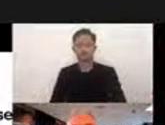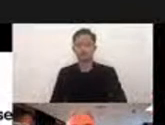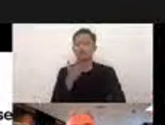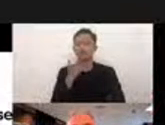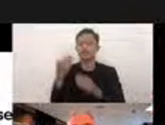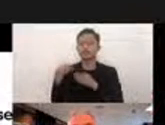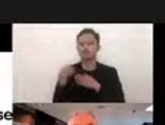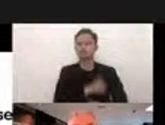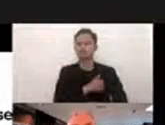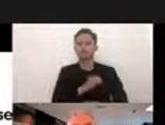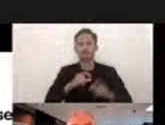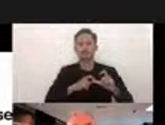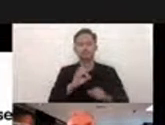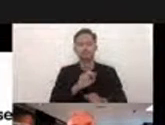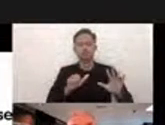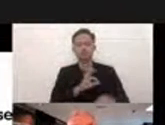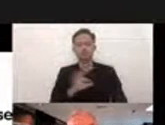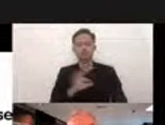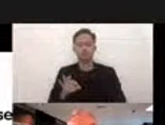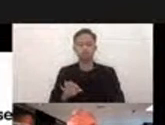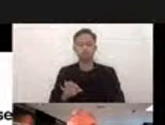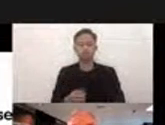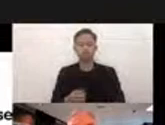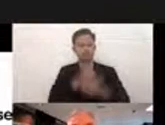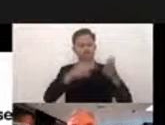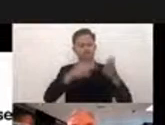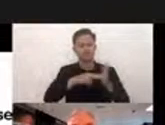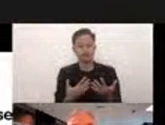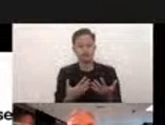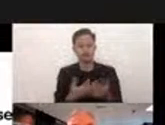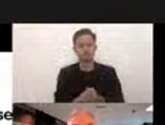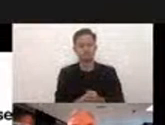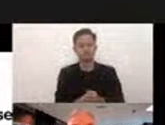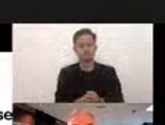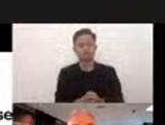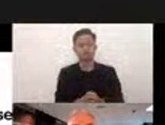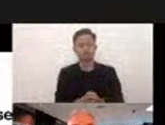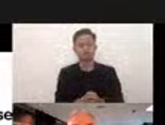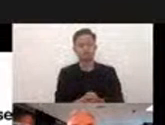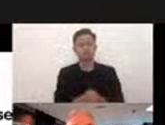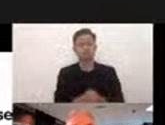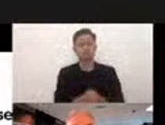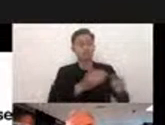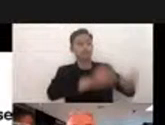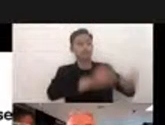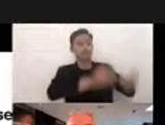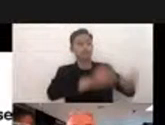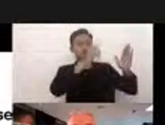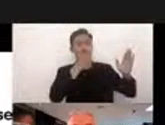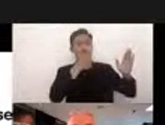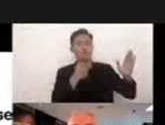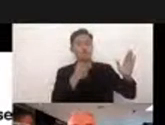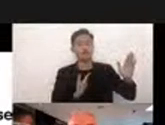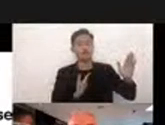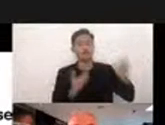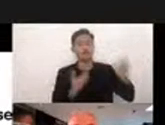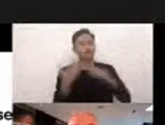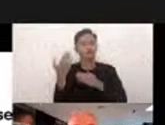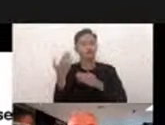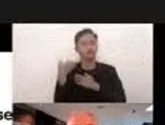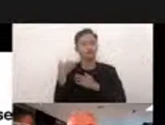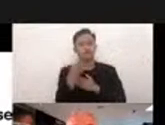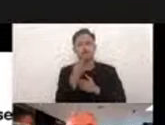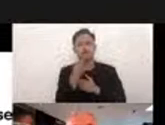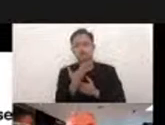26.000 itu jelas sekali eh definisinya adalah yang menyatakan bahwa perusahaan itu memiliki